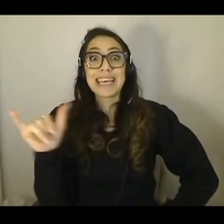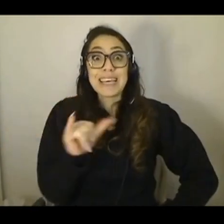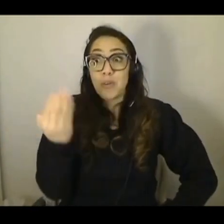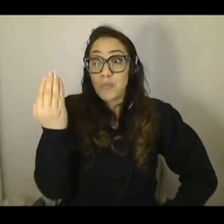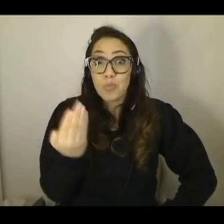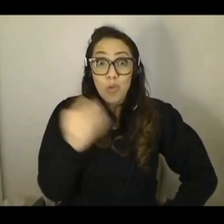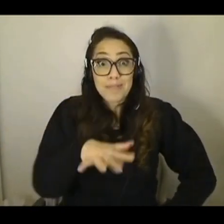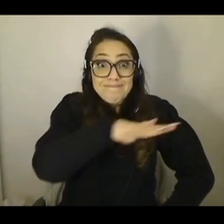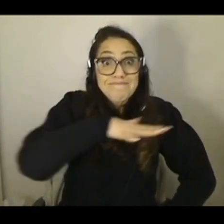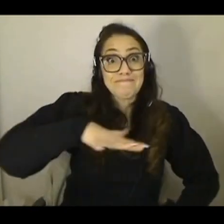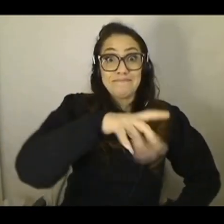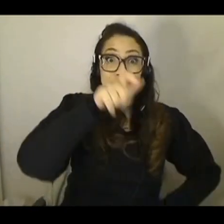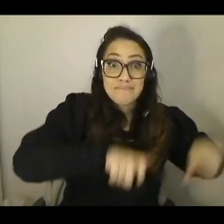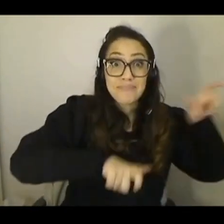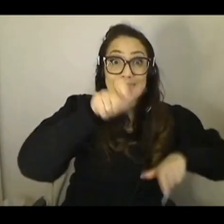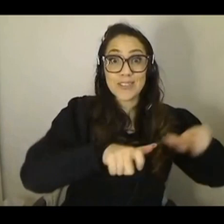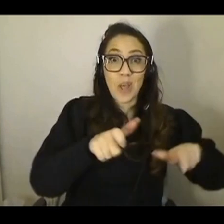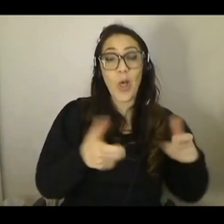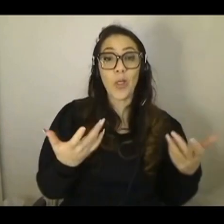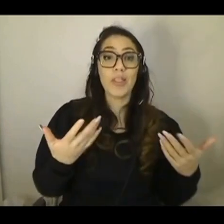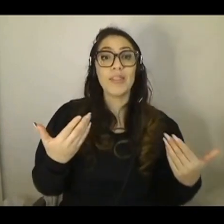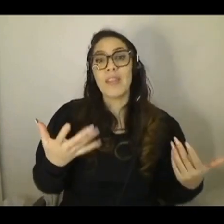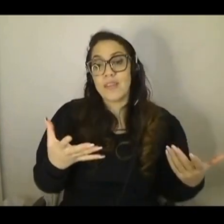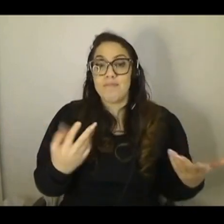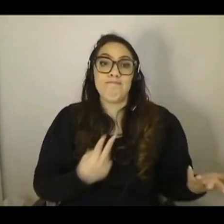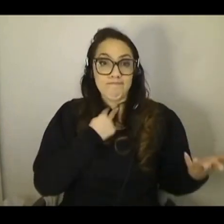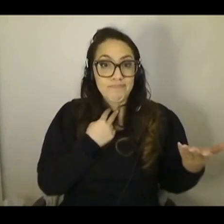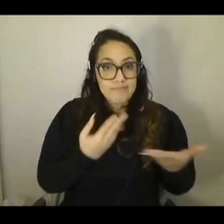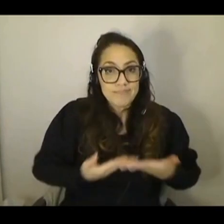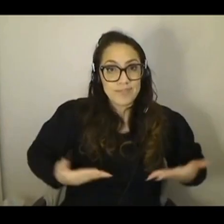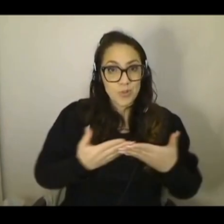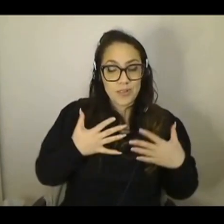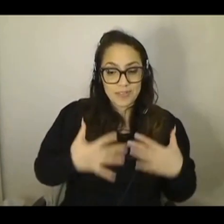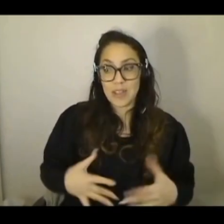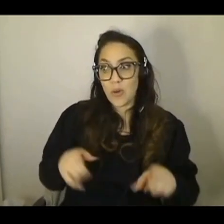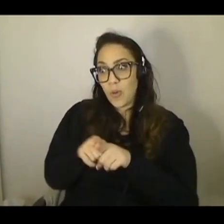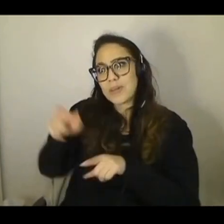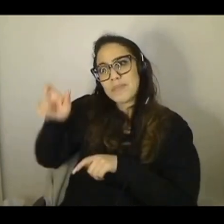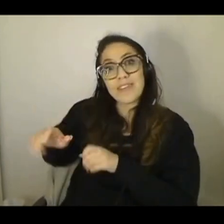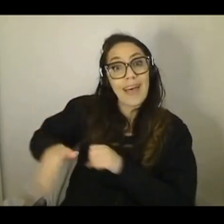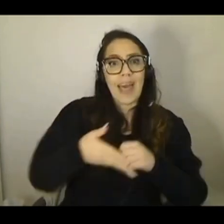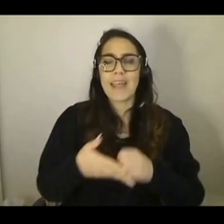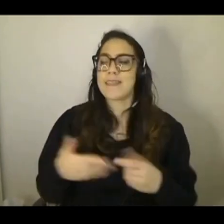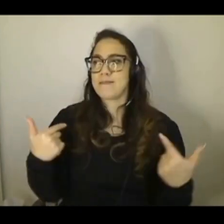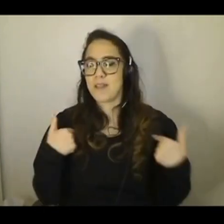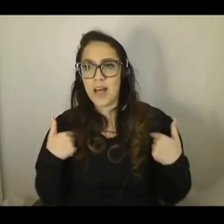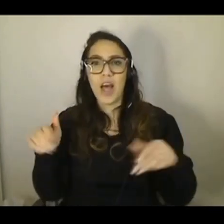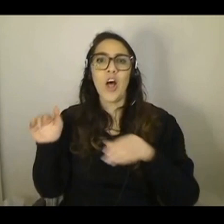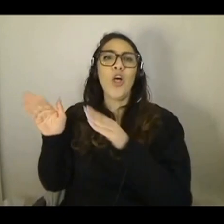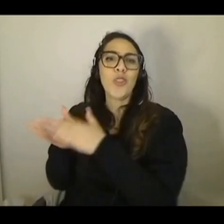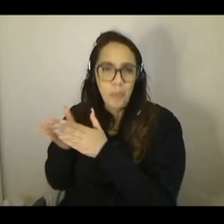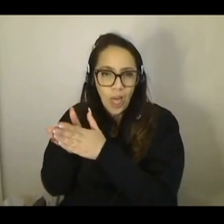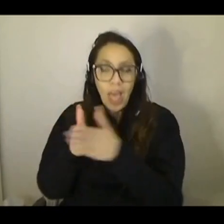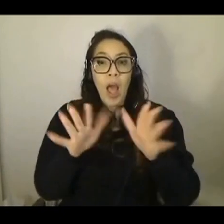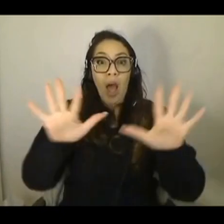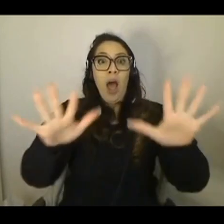et les aidants. Donc j'ai lancé un appel sur mon Facebook, là il y a eu 500 personnes qui sont arrivées d'un coup, on a vite coupé la demande, et on en a gardé 150, qui étaient